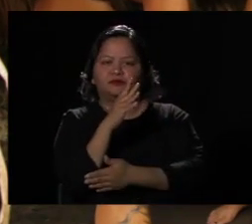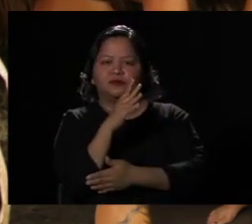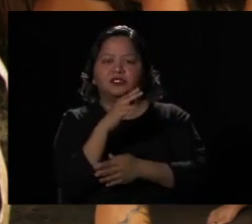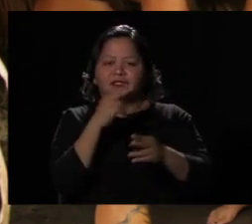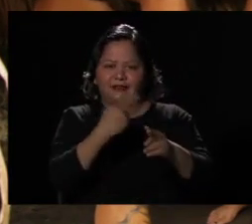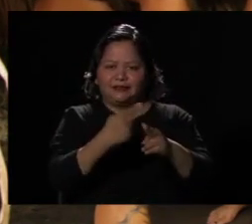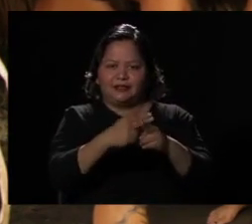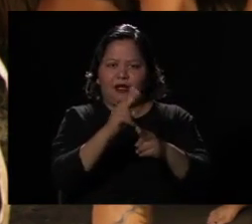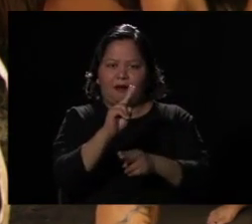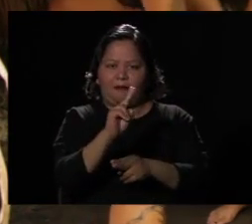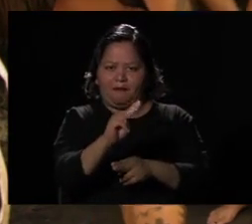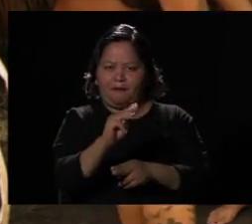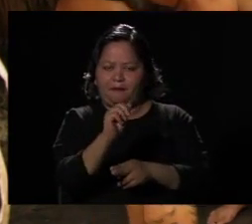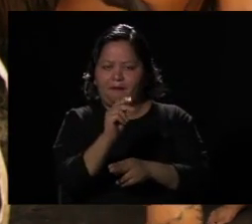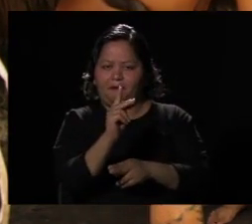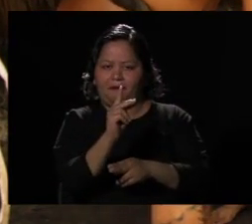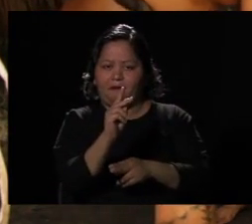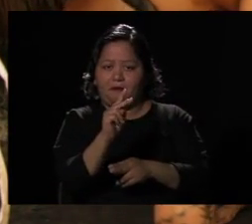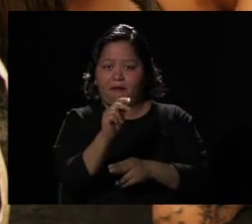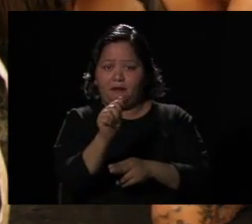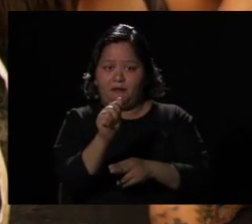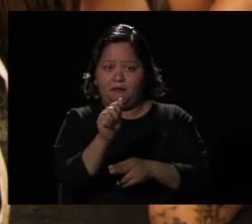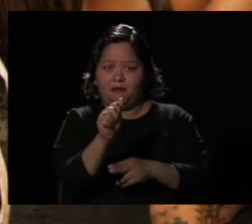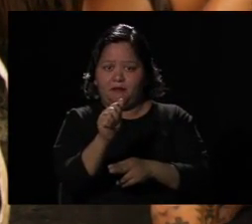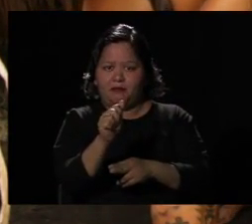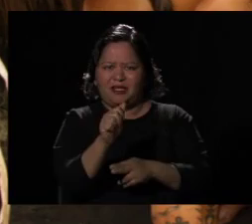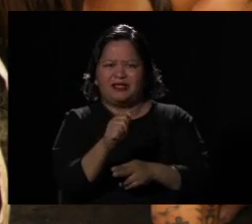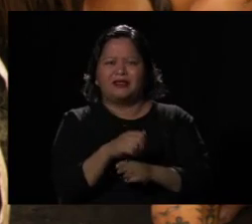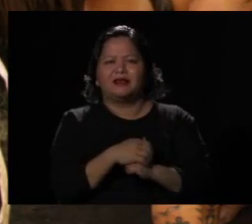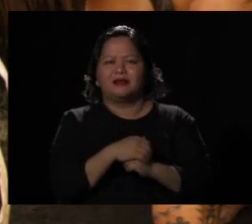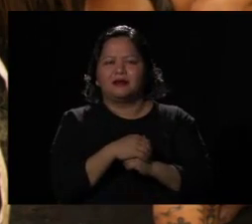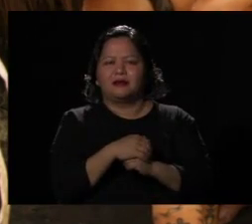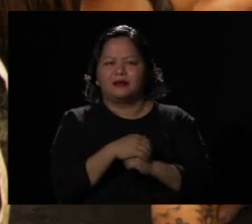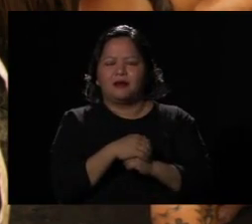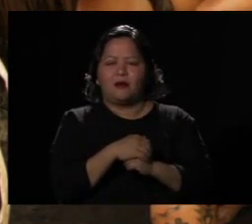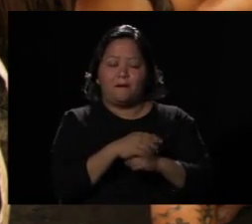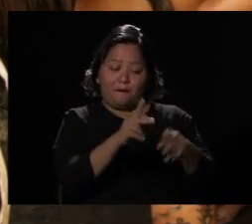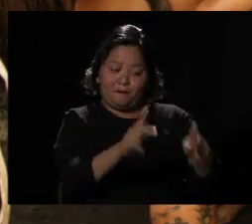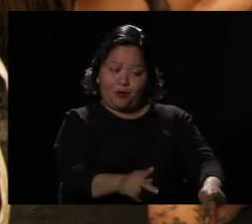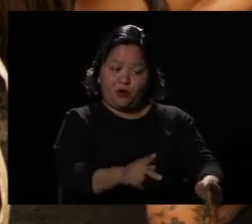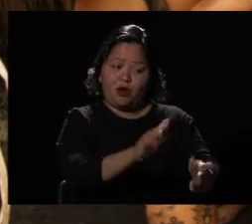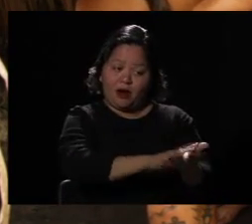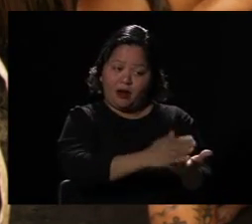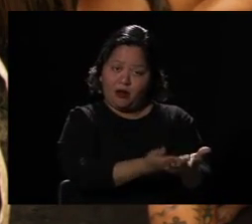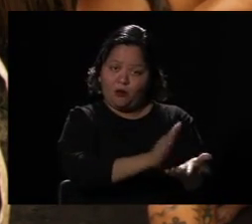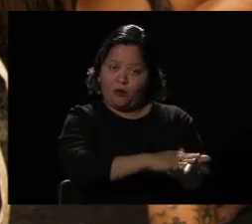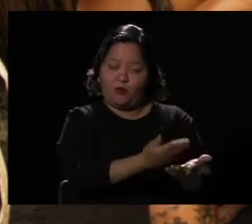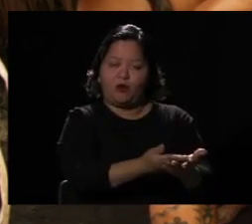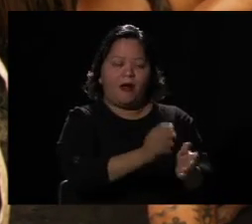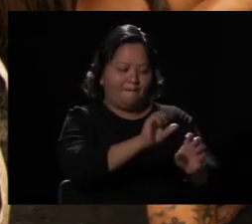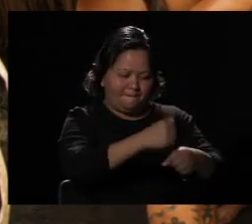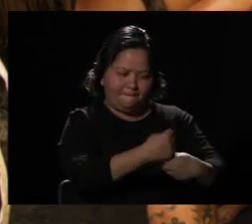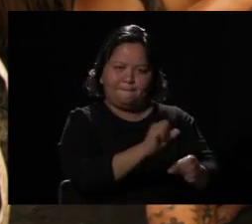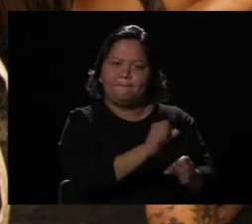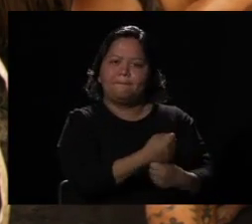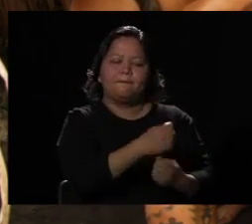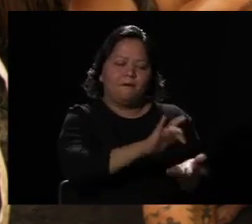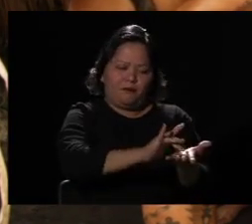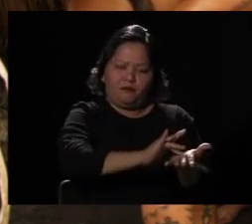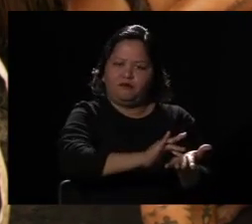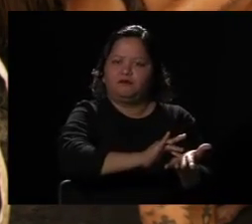makahna. Matuli i makahna siha itiningo finatinas amot ginin imanyainan